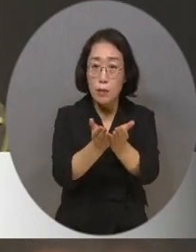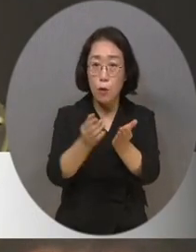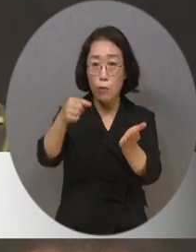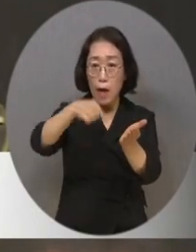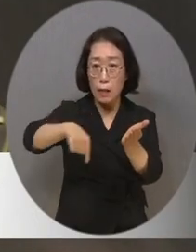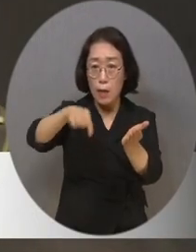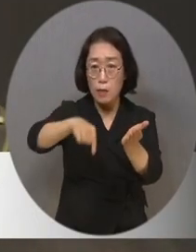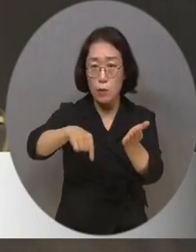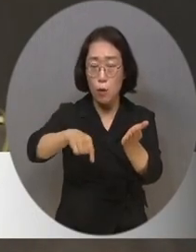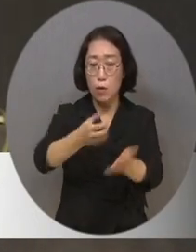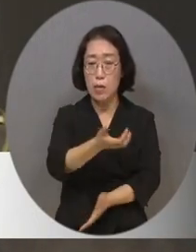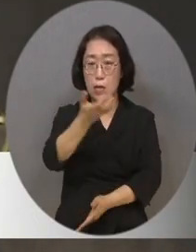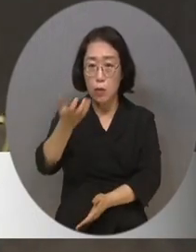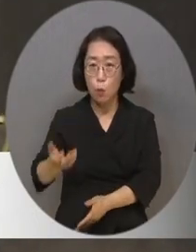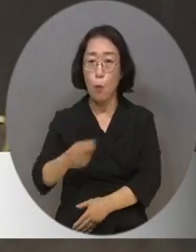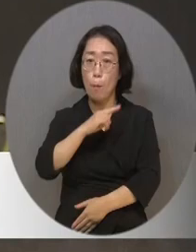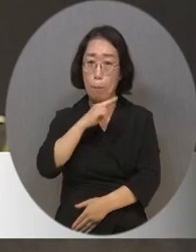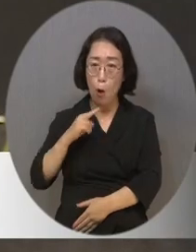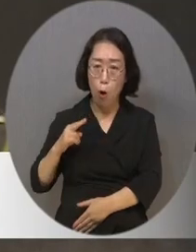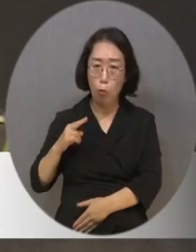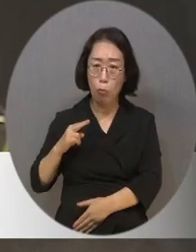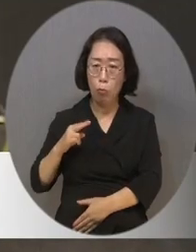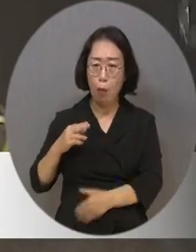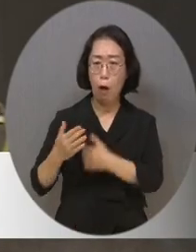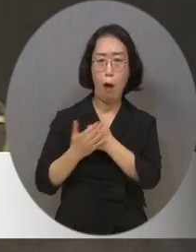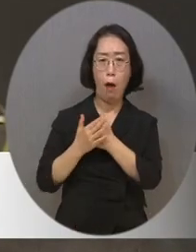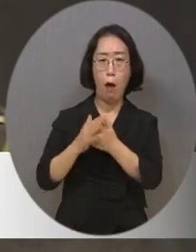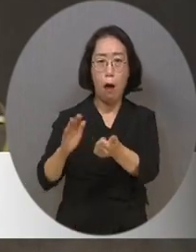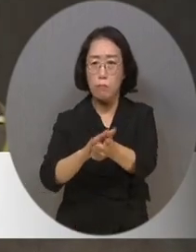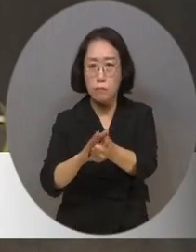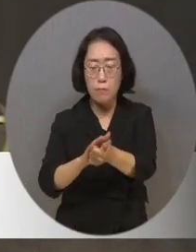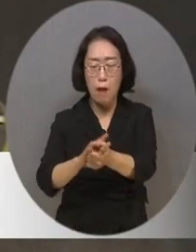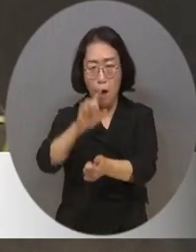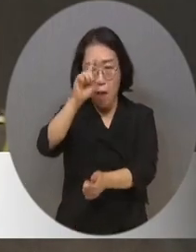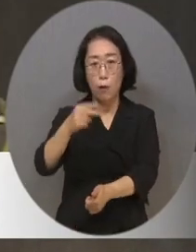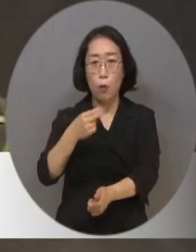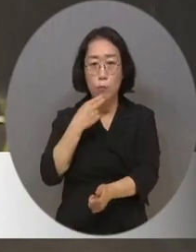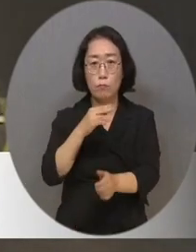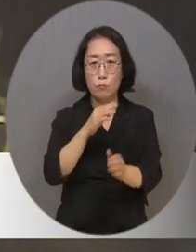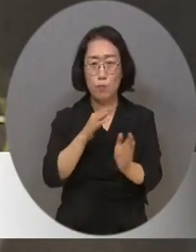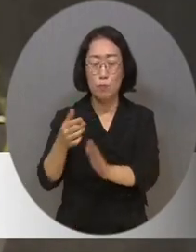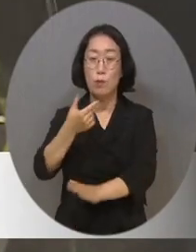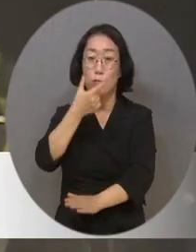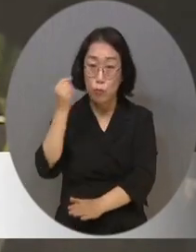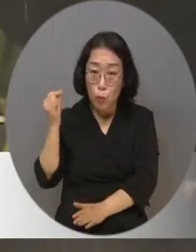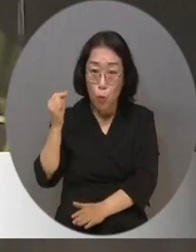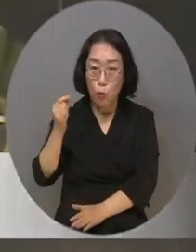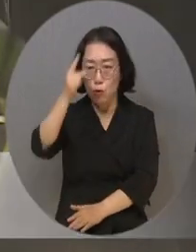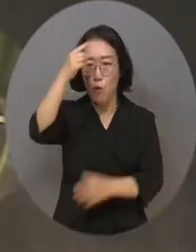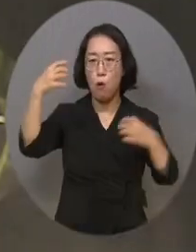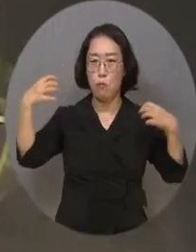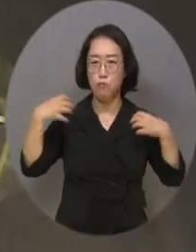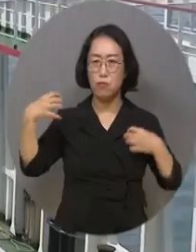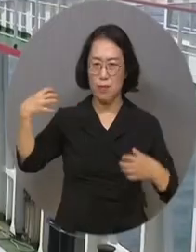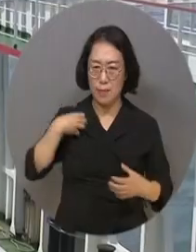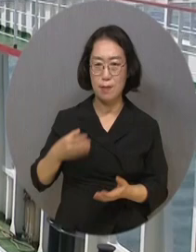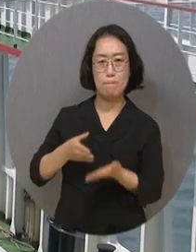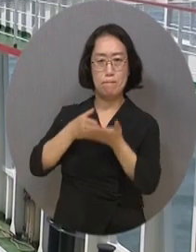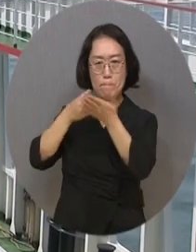여객선에 대해서는 이동 편의 시설이 현저하게 설치율이 현저하게 저조한 데 대해서 국가의 책임을 묻고자